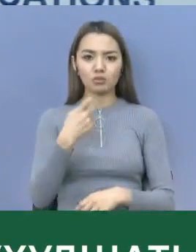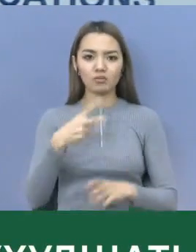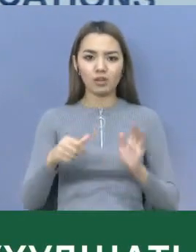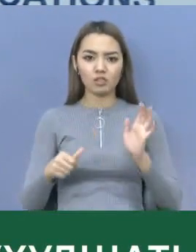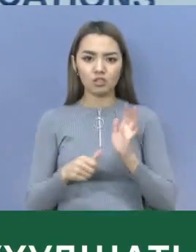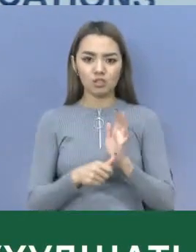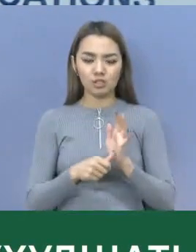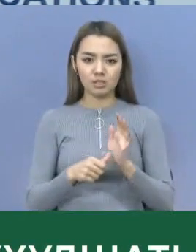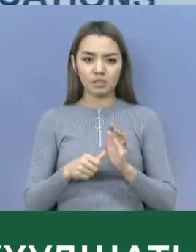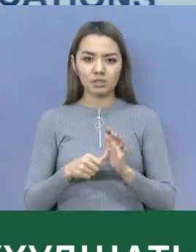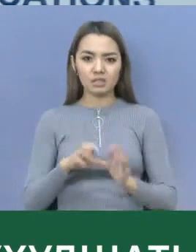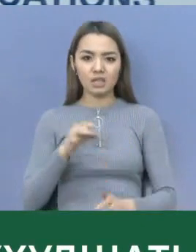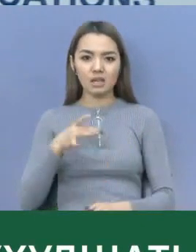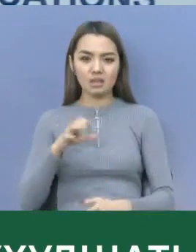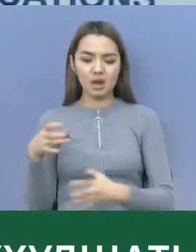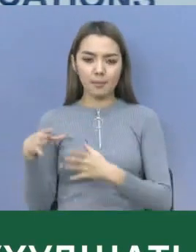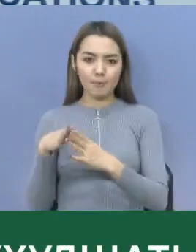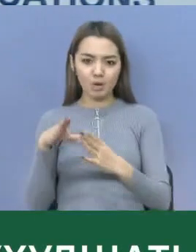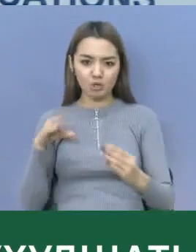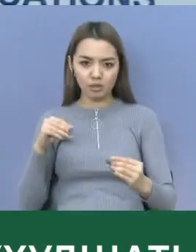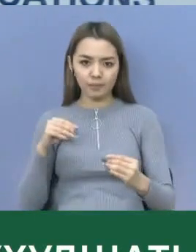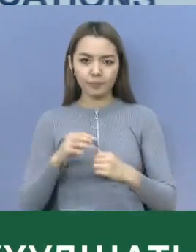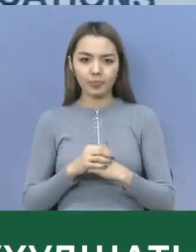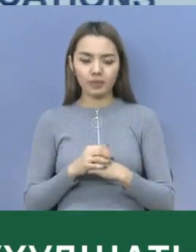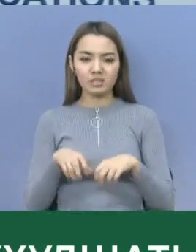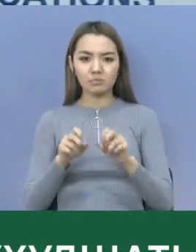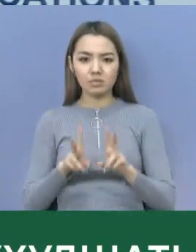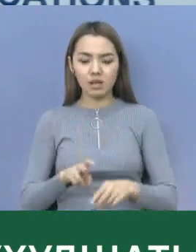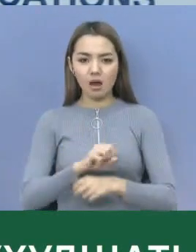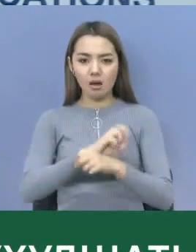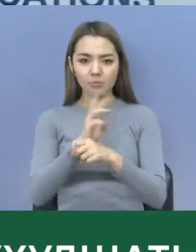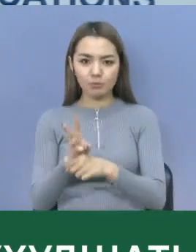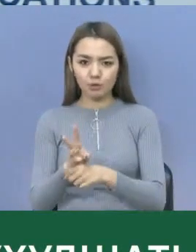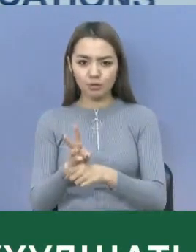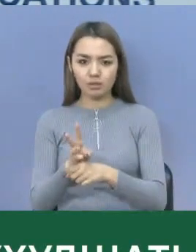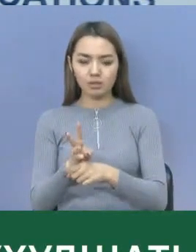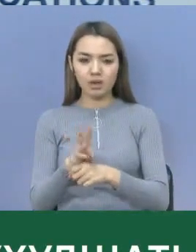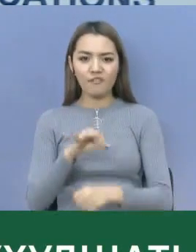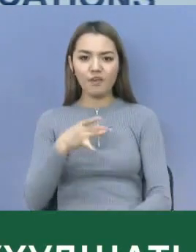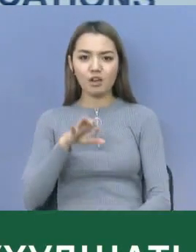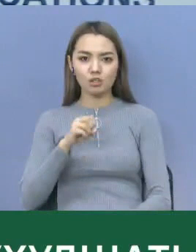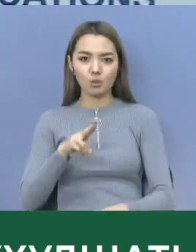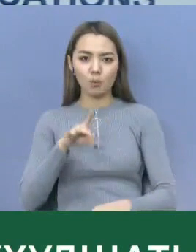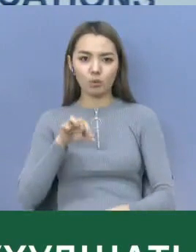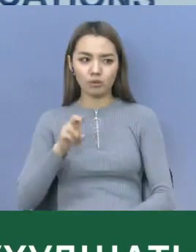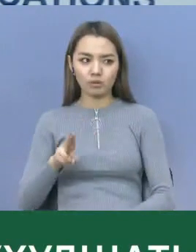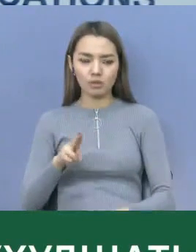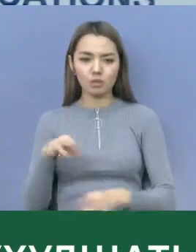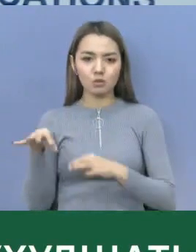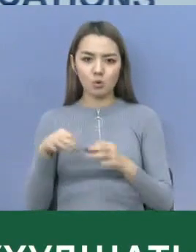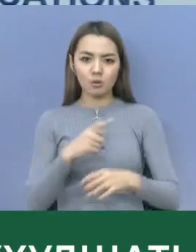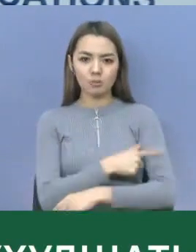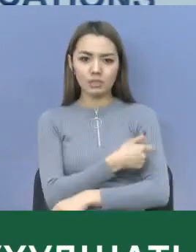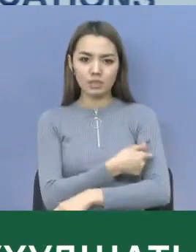126 единиц санитарного автотранспорта. Обеспеченность всех фельдшерско-акушерских пунктов по скорой медицинской